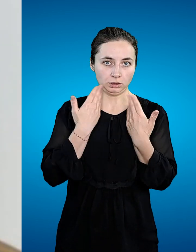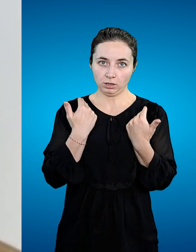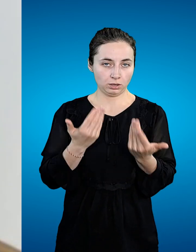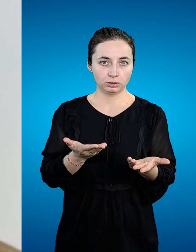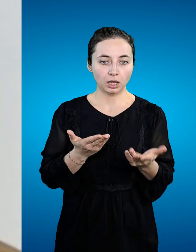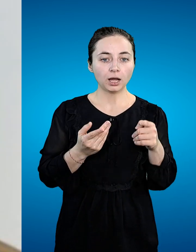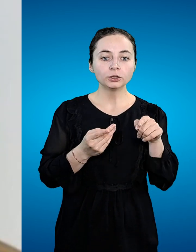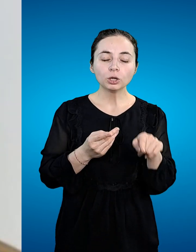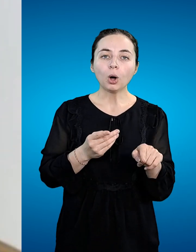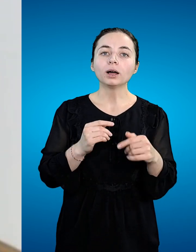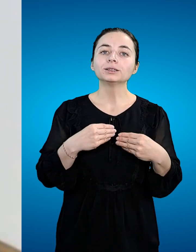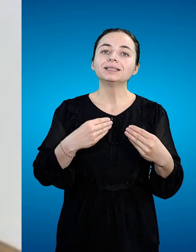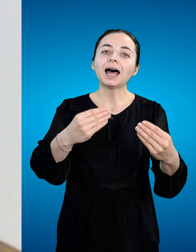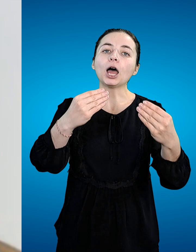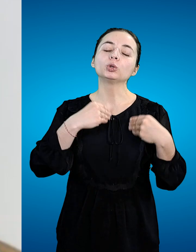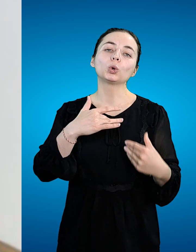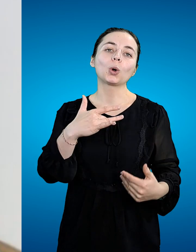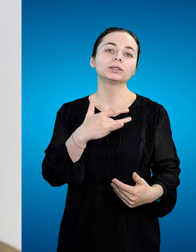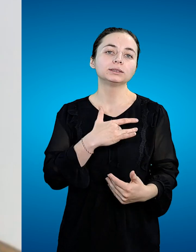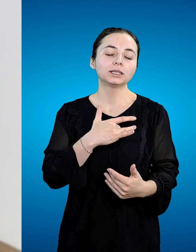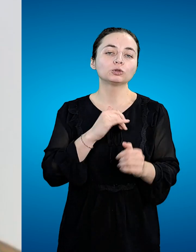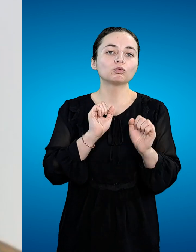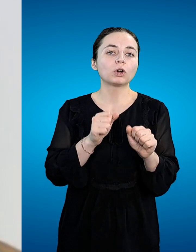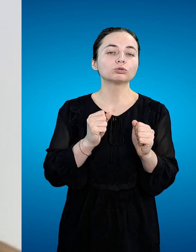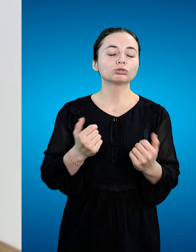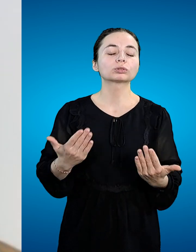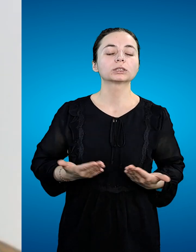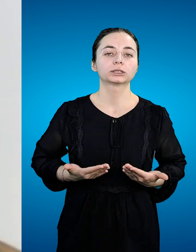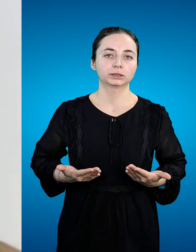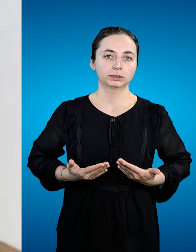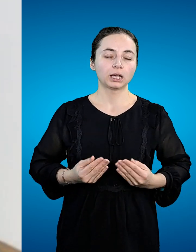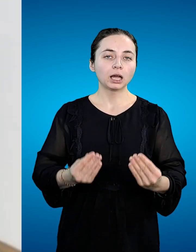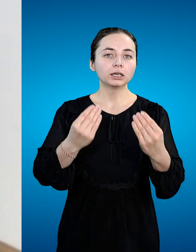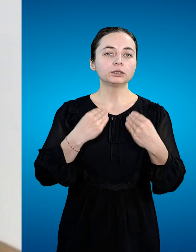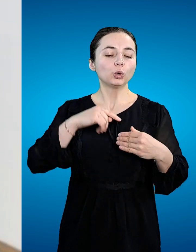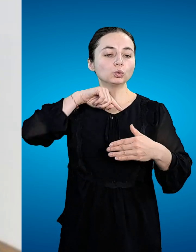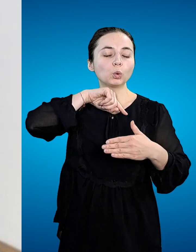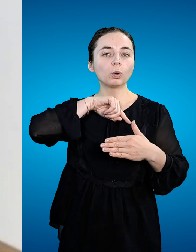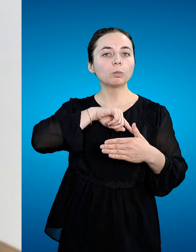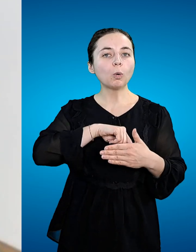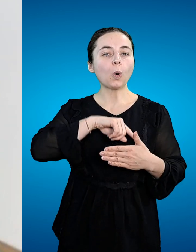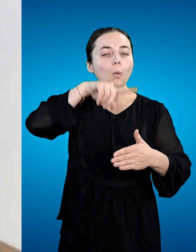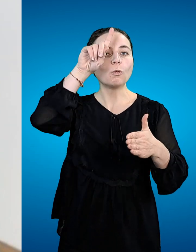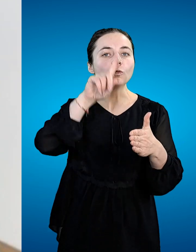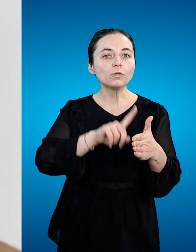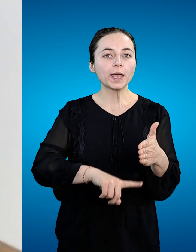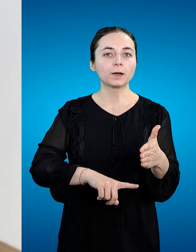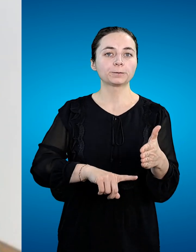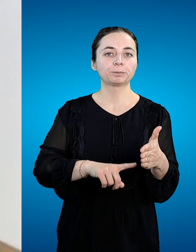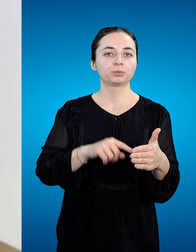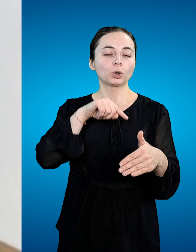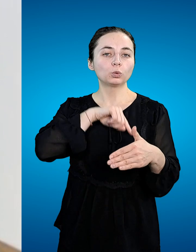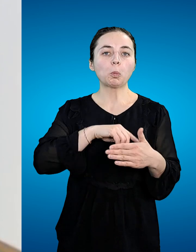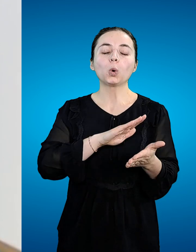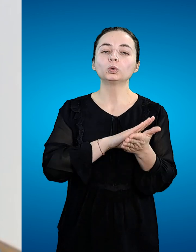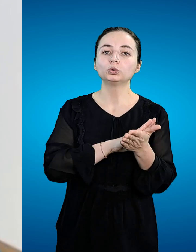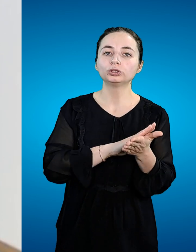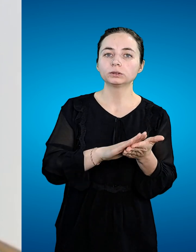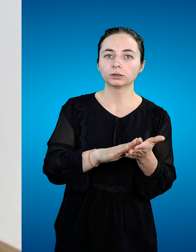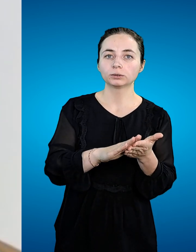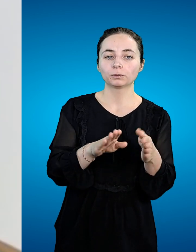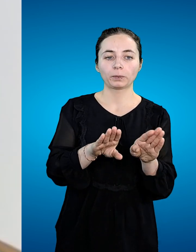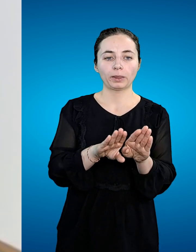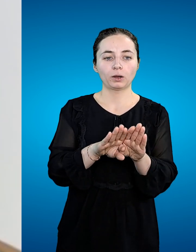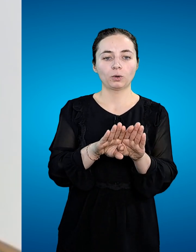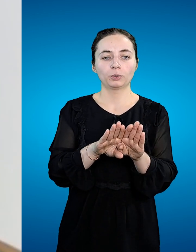не обжигает. Но при этом оно дает сердцу возможность жить, оно дает глубокую веру, глубокую